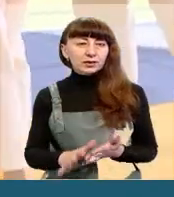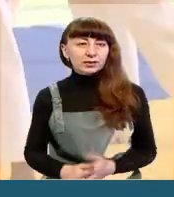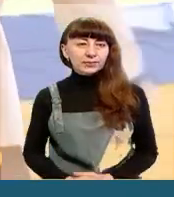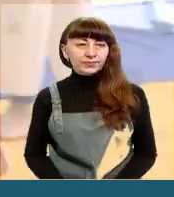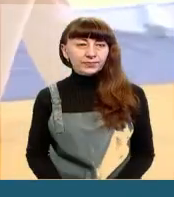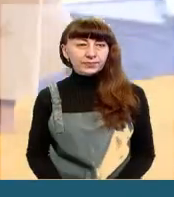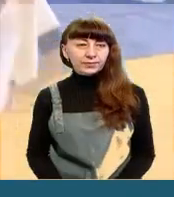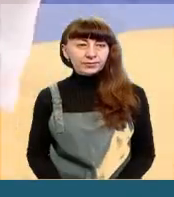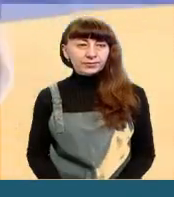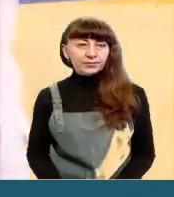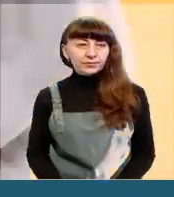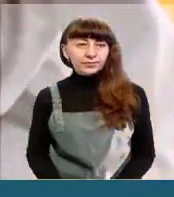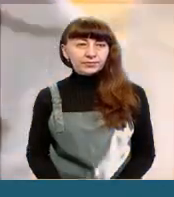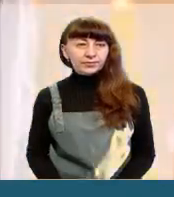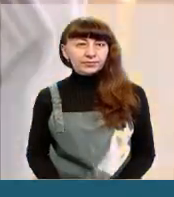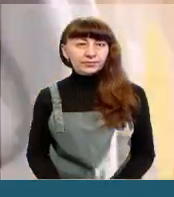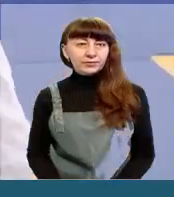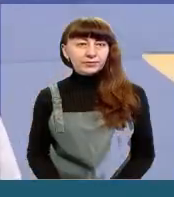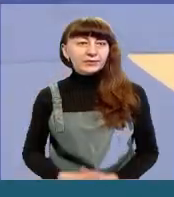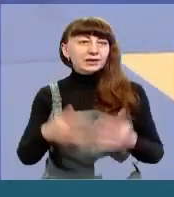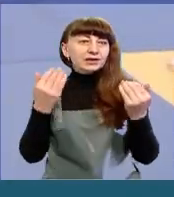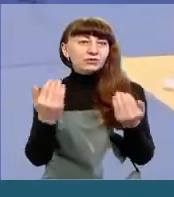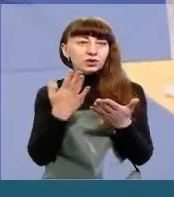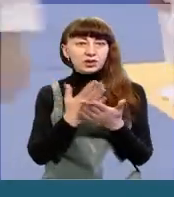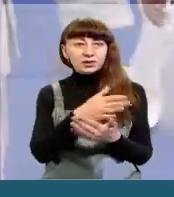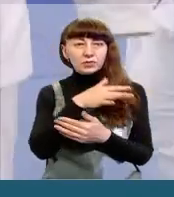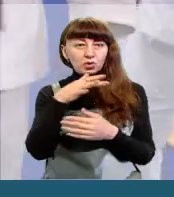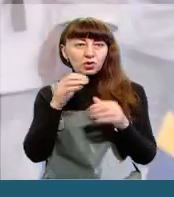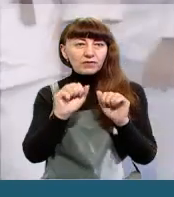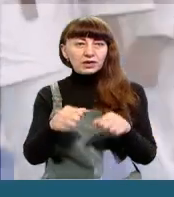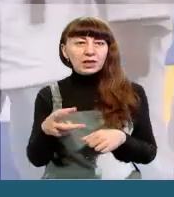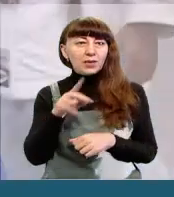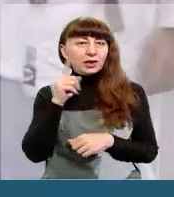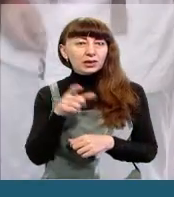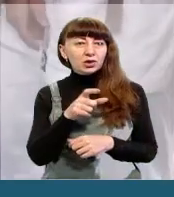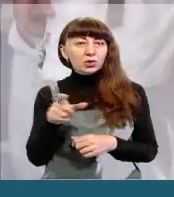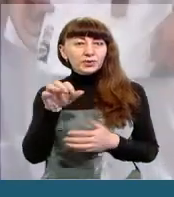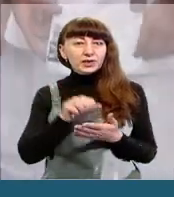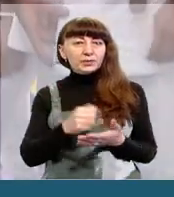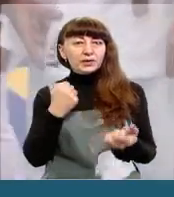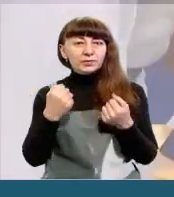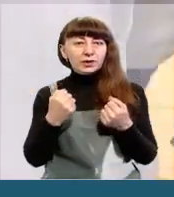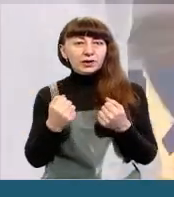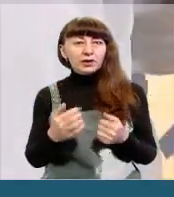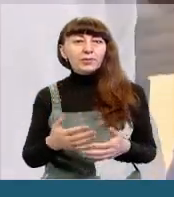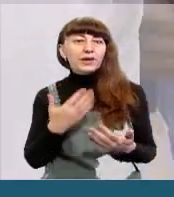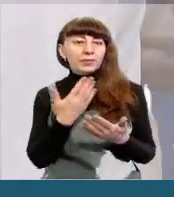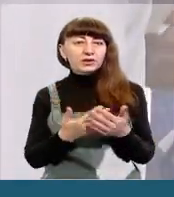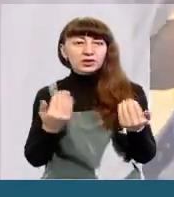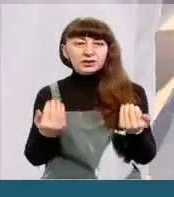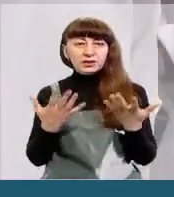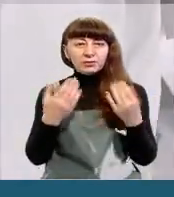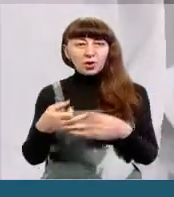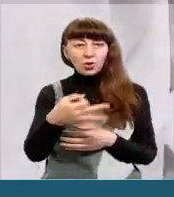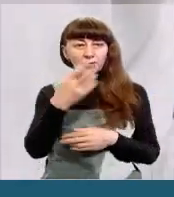Бүгінде спортпен шұғылданамын деген жас буынға мүмкіндік мол. Мысалға, қазіргі таңда облыс бойынша 12 дене шынықтыру спорт кешені бой көтеруде.